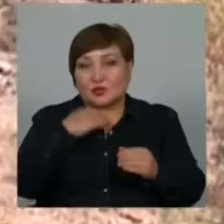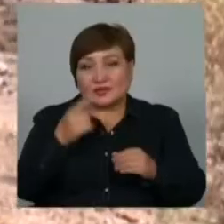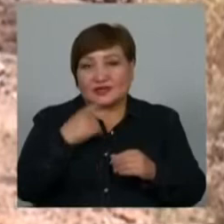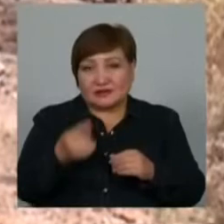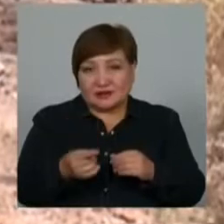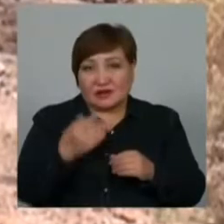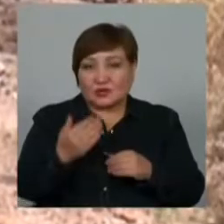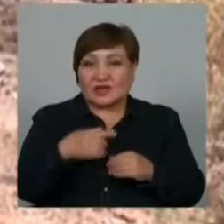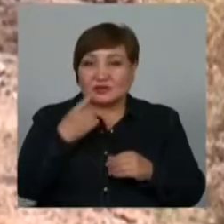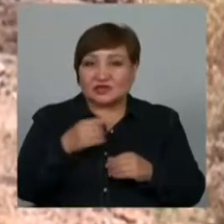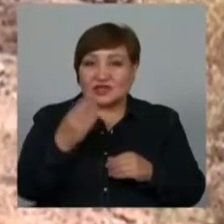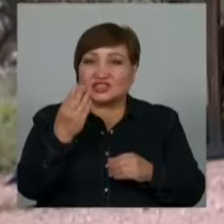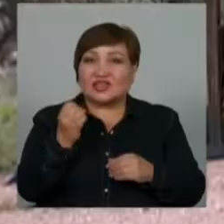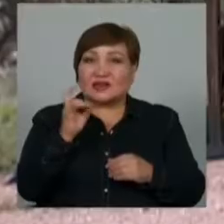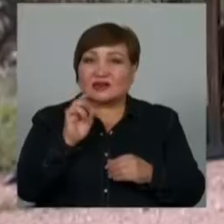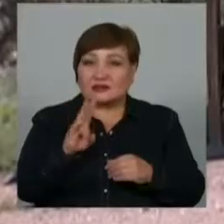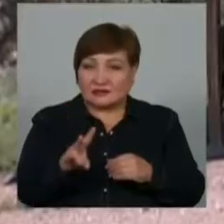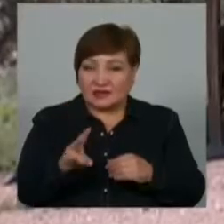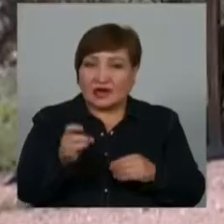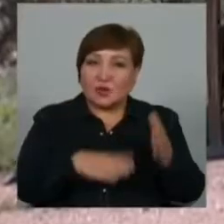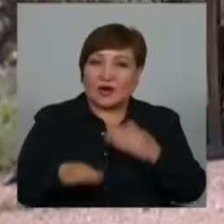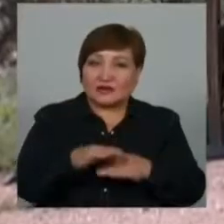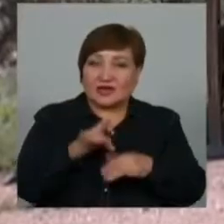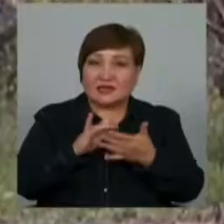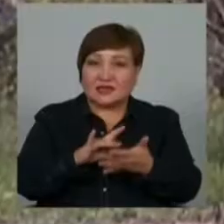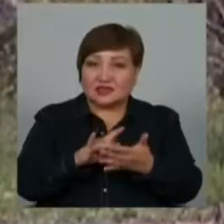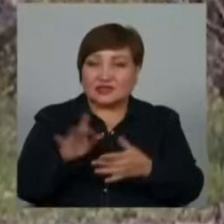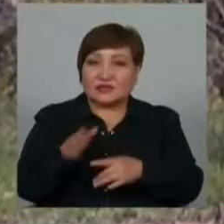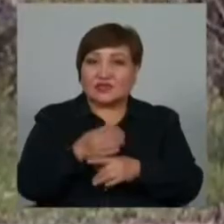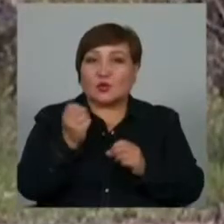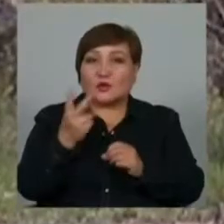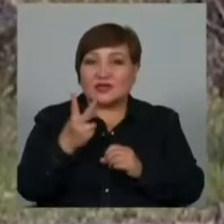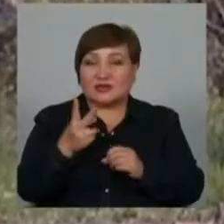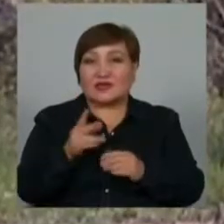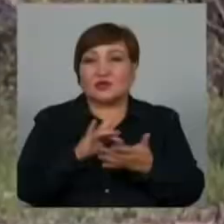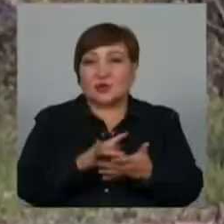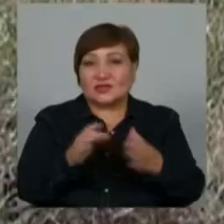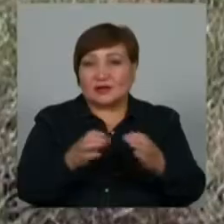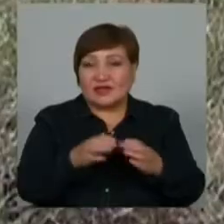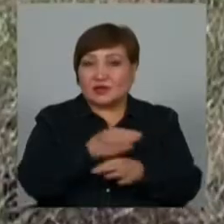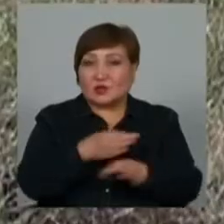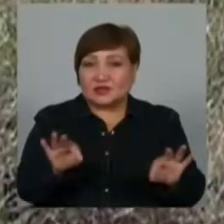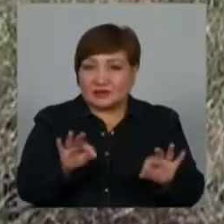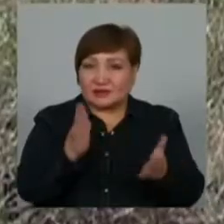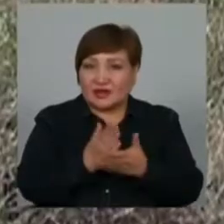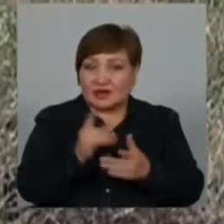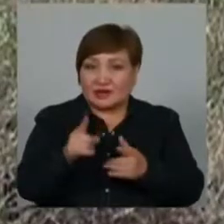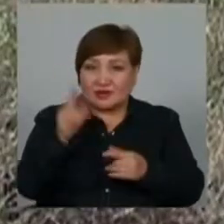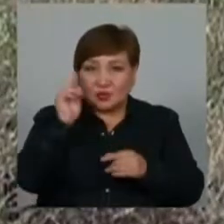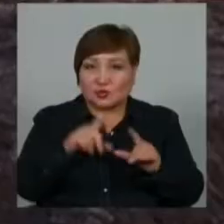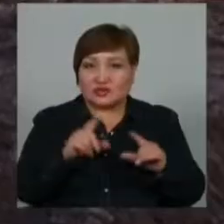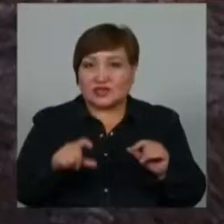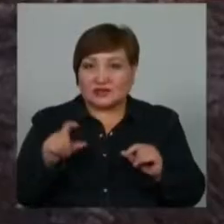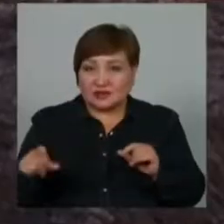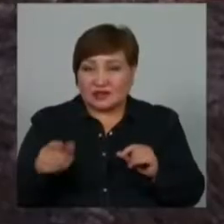айтуынша Шарын аумағына саяхатшыларды серуендетуге тек 12 туристік компанияның рұқсаты бар. Ал оқушыларды ұлттық паркке әкелген школа